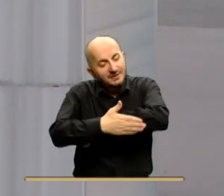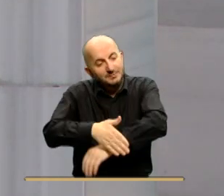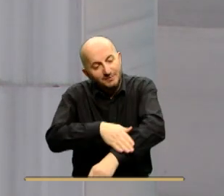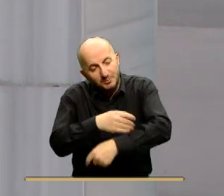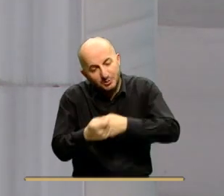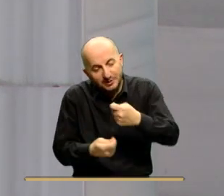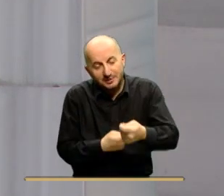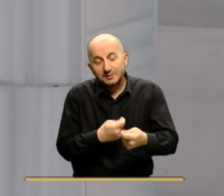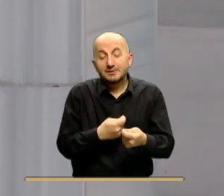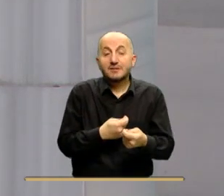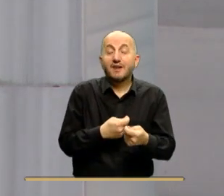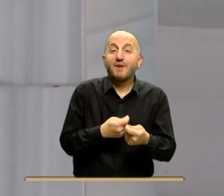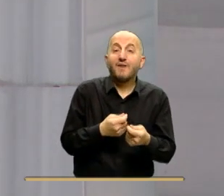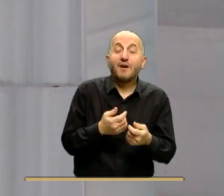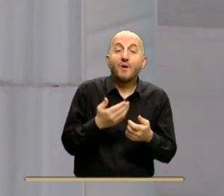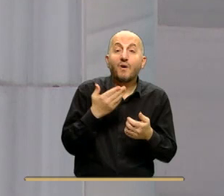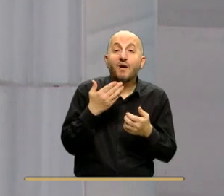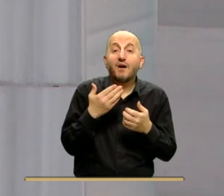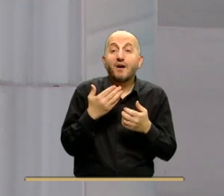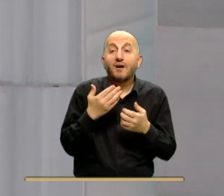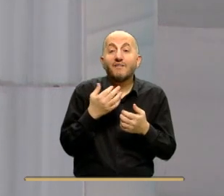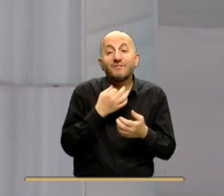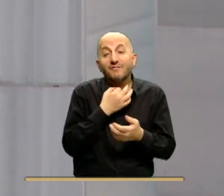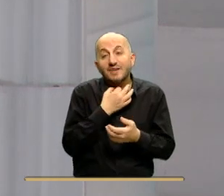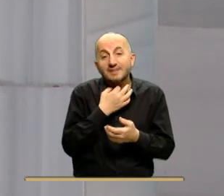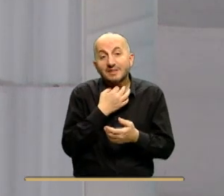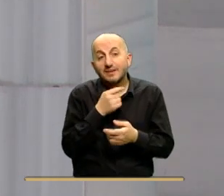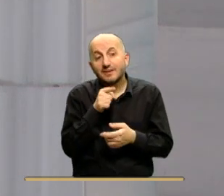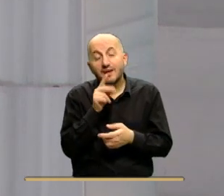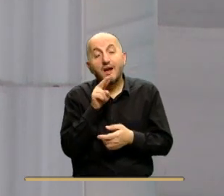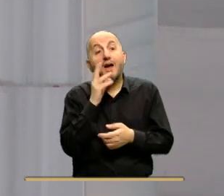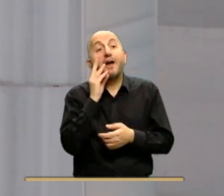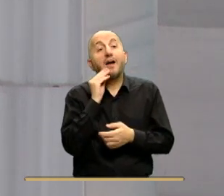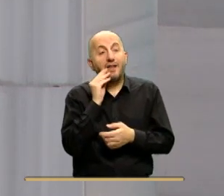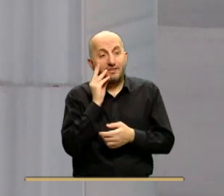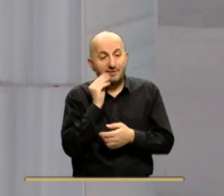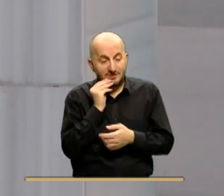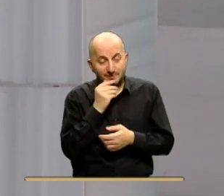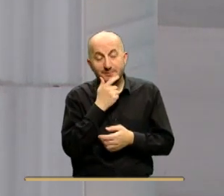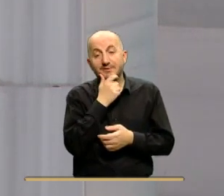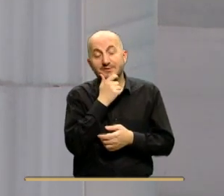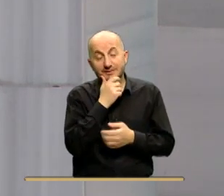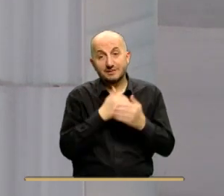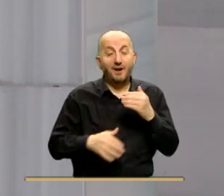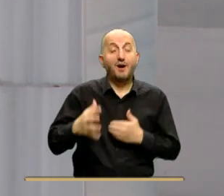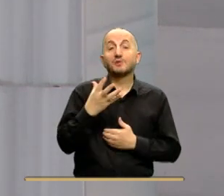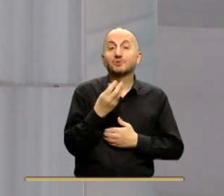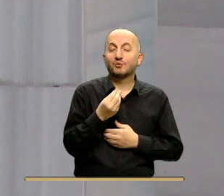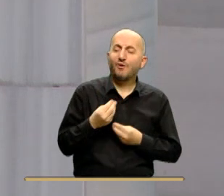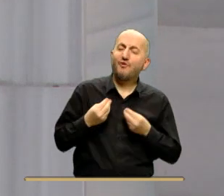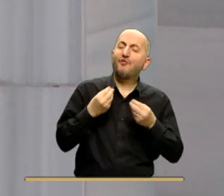hasenatımızı, yok olanın halinden anlayışımızı ve daha çok